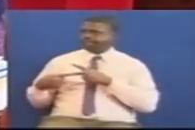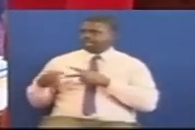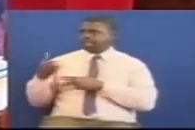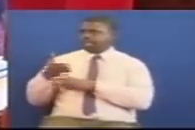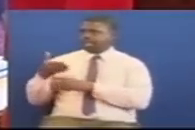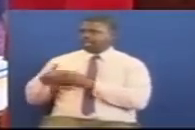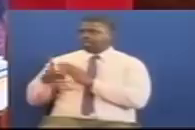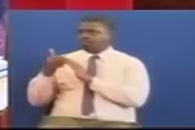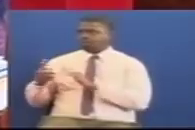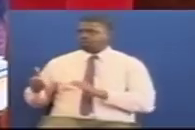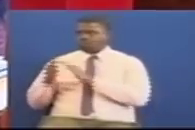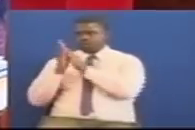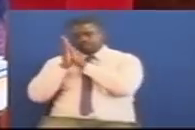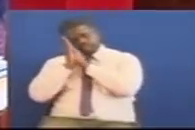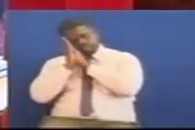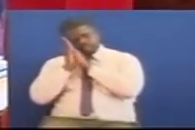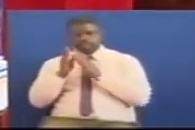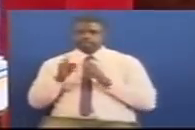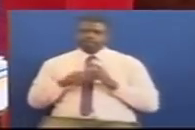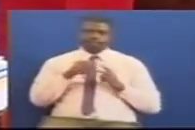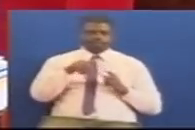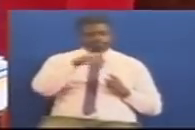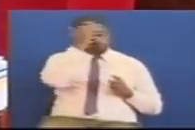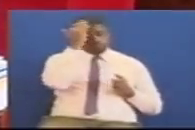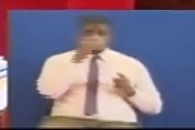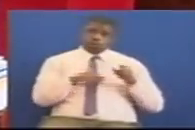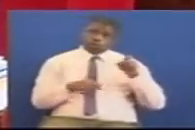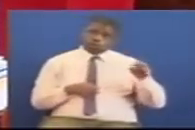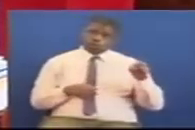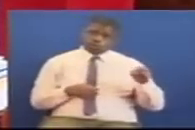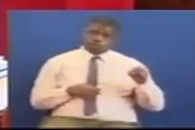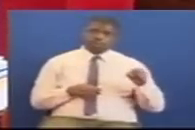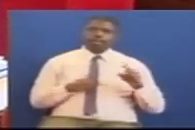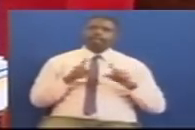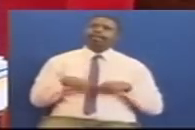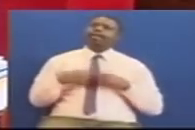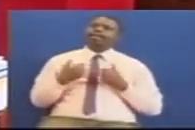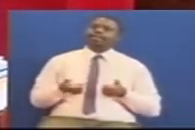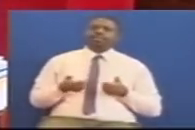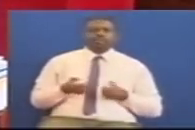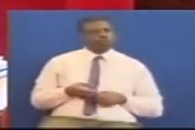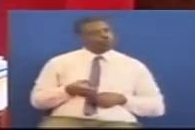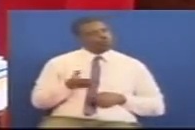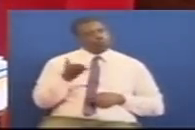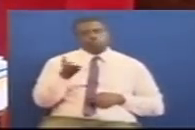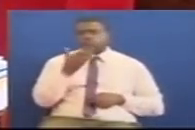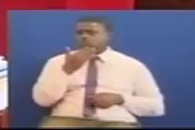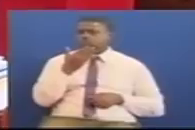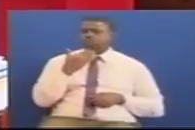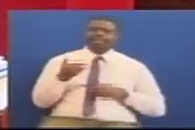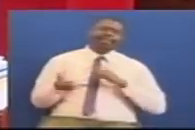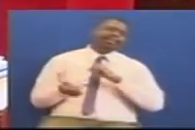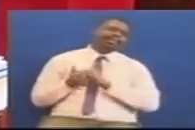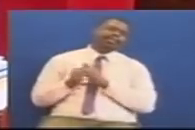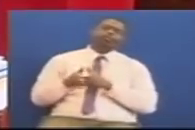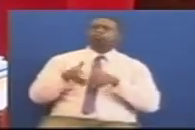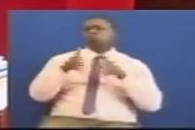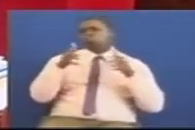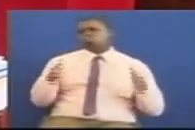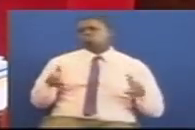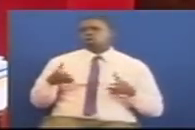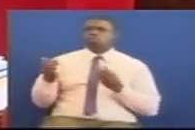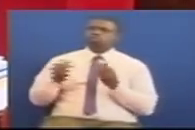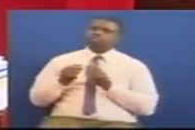mabweni hosteli za katika vyuo na katika shule zetu, lakini bado tuna tatizo kubwa sana la uhaba wa